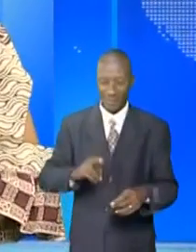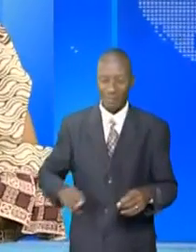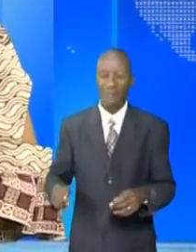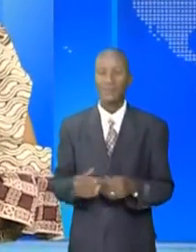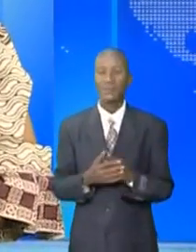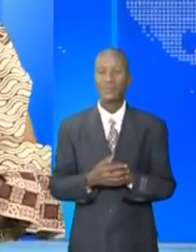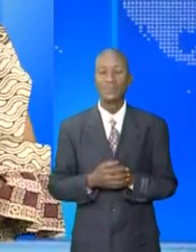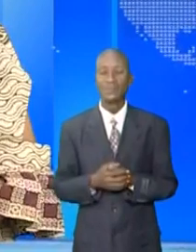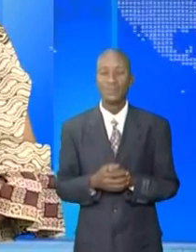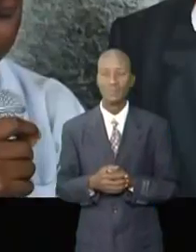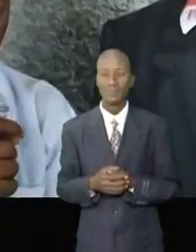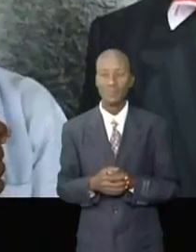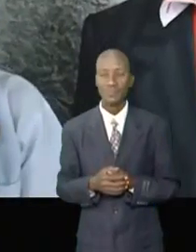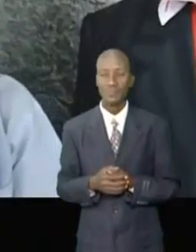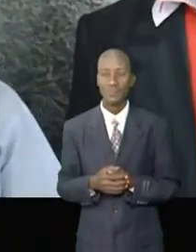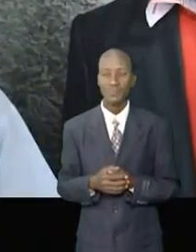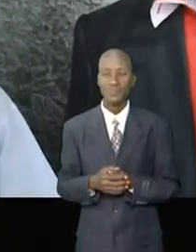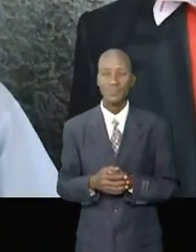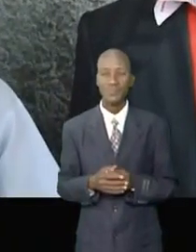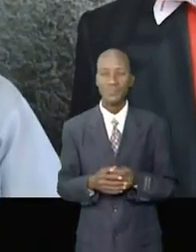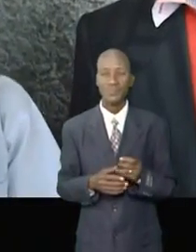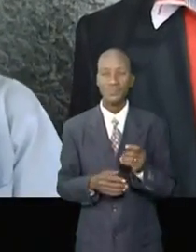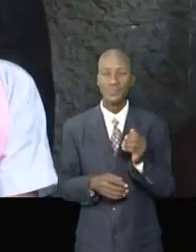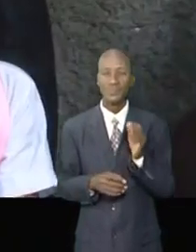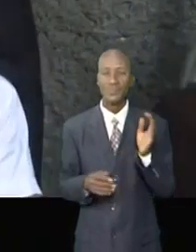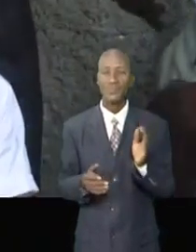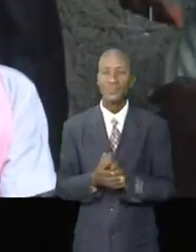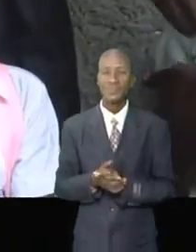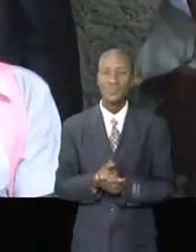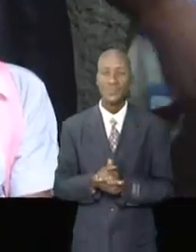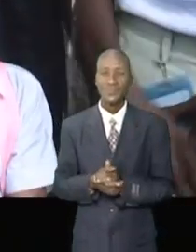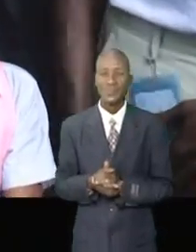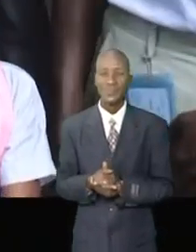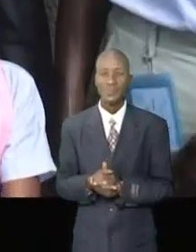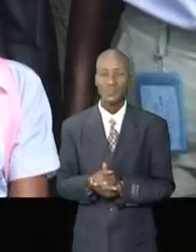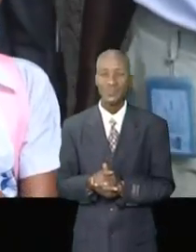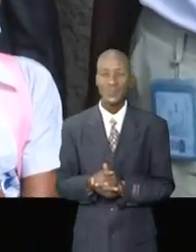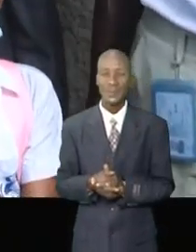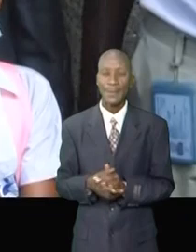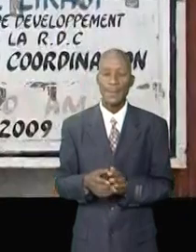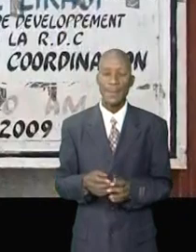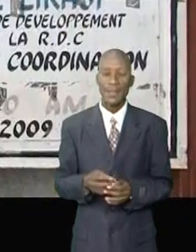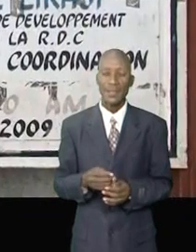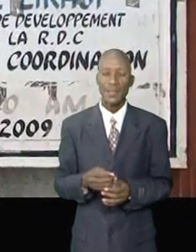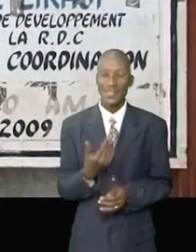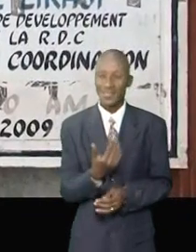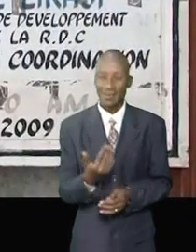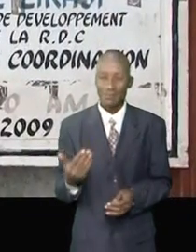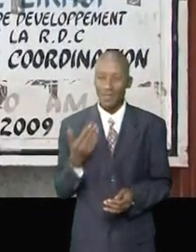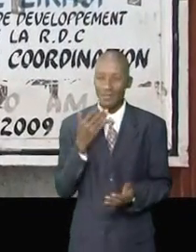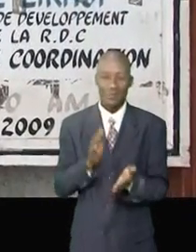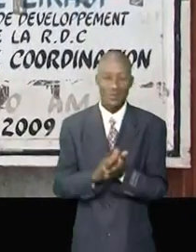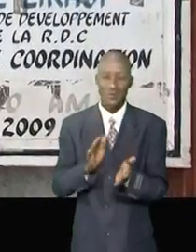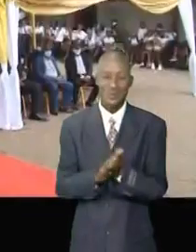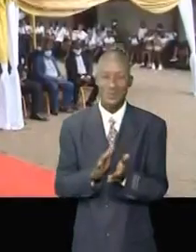en RDC. Merci encore une fois. Ces mots de remerciement de cet élève du complexe scolaire